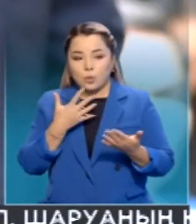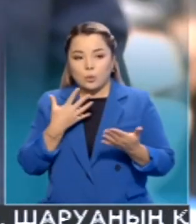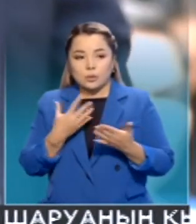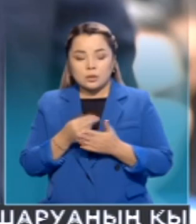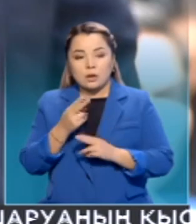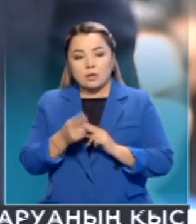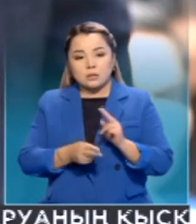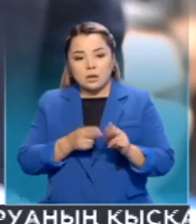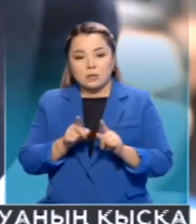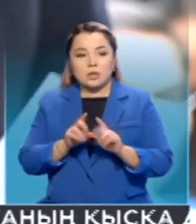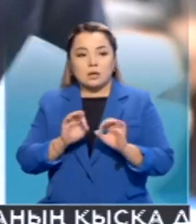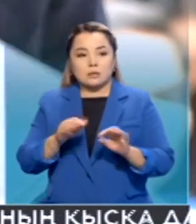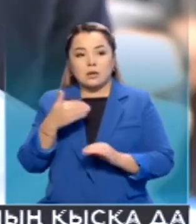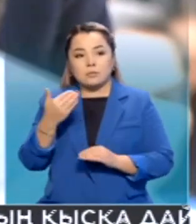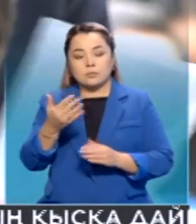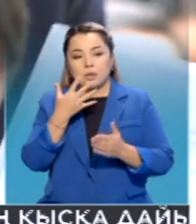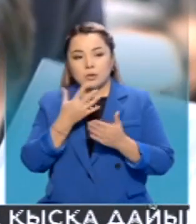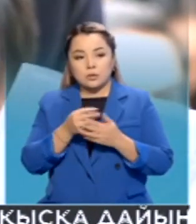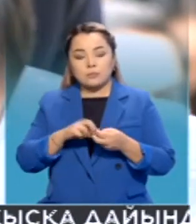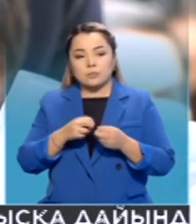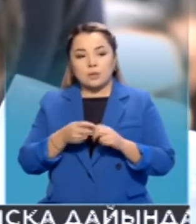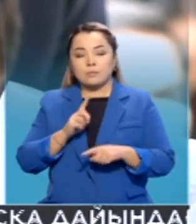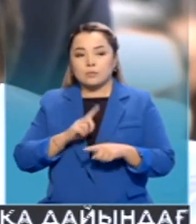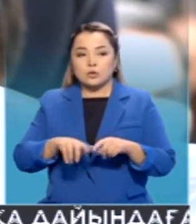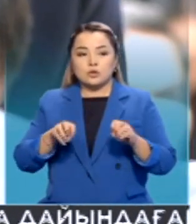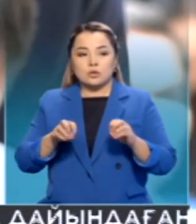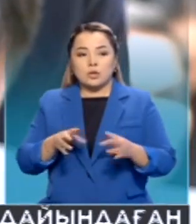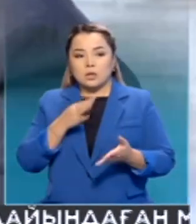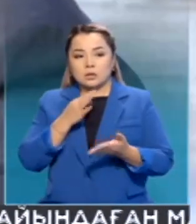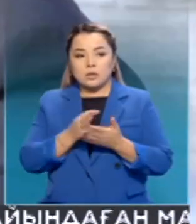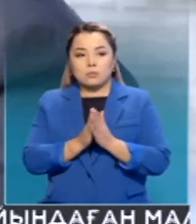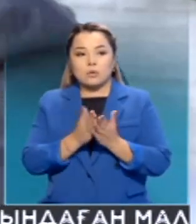өзіңізге шағымымды айтып отырмын. Бұл мәселені бір жақты ету керек.